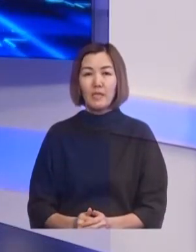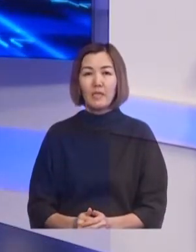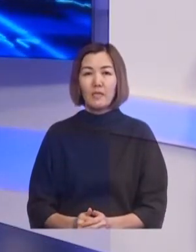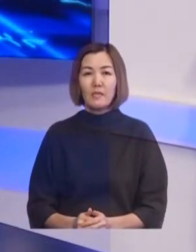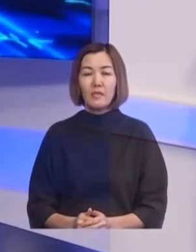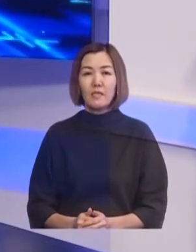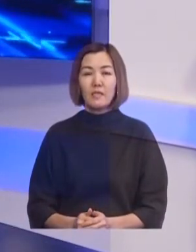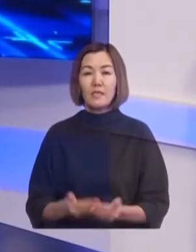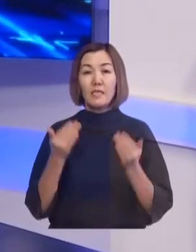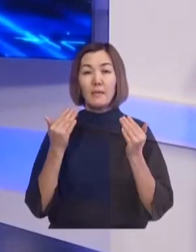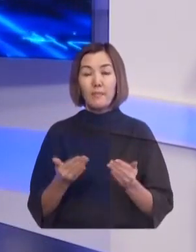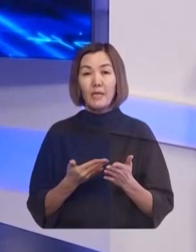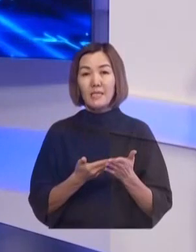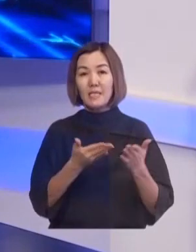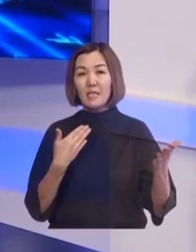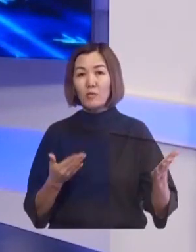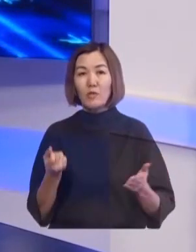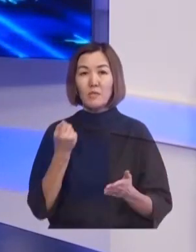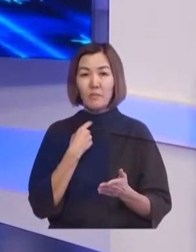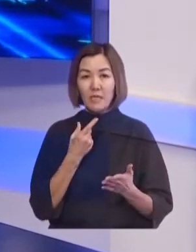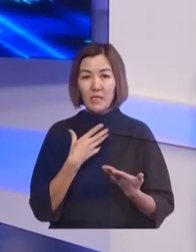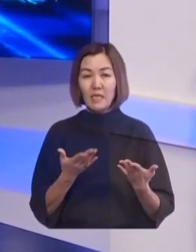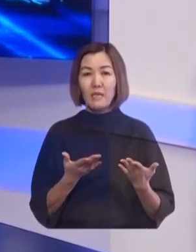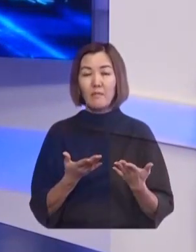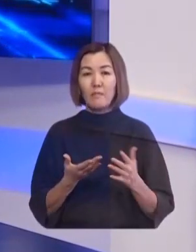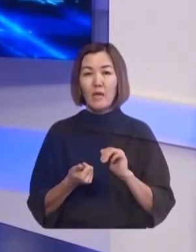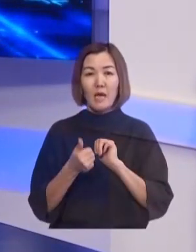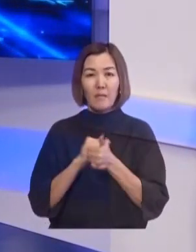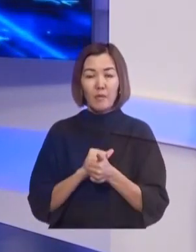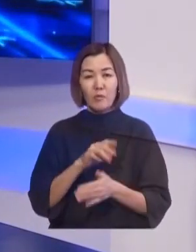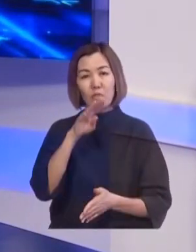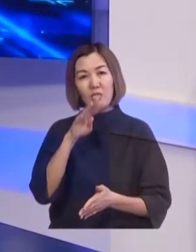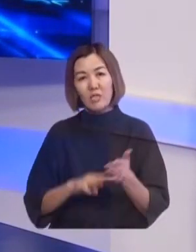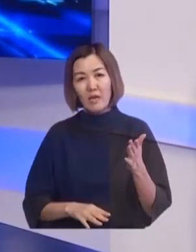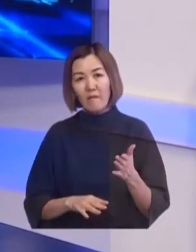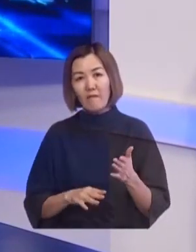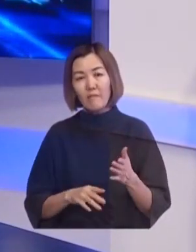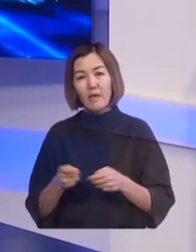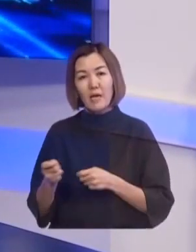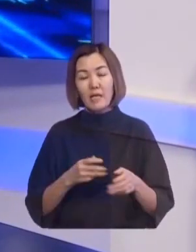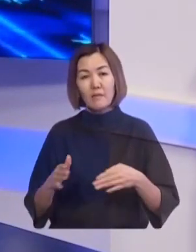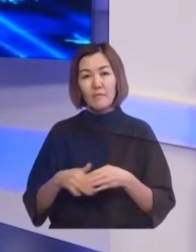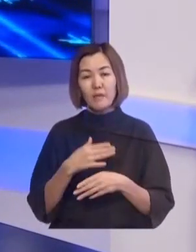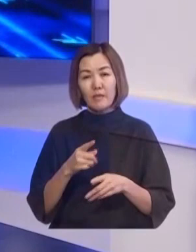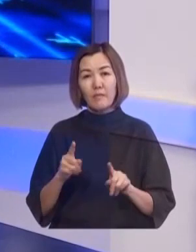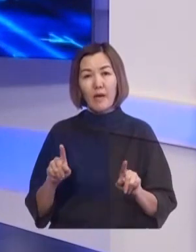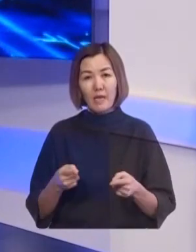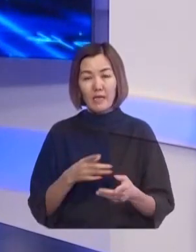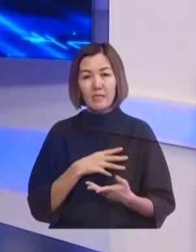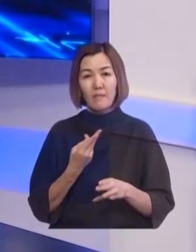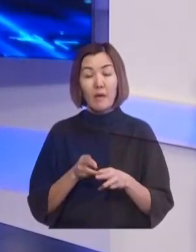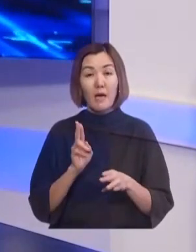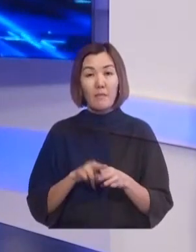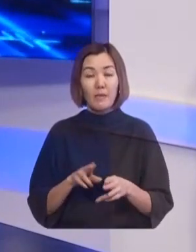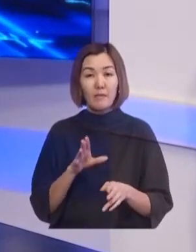Отныне застолье со спиртным на рабочем месте может обернуться для казахстанцев штрафом или даже административным арестом. Об этом стало